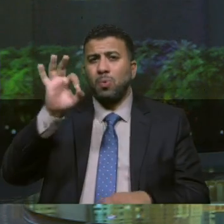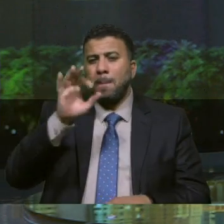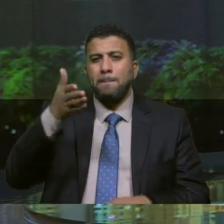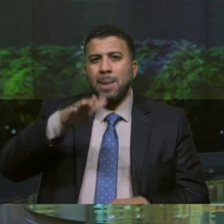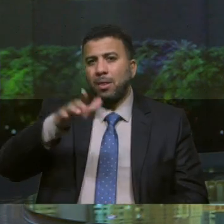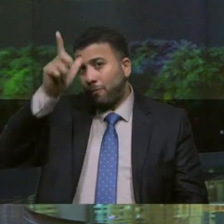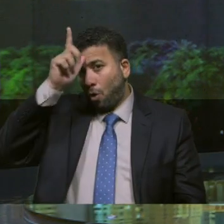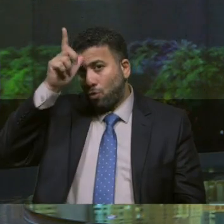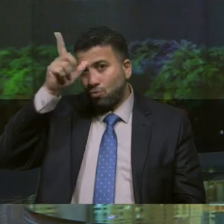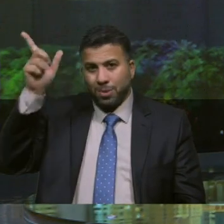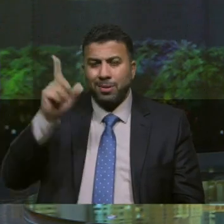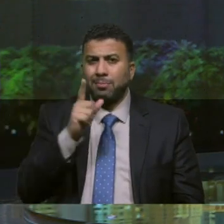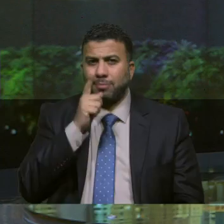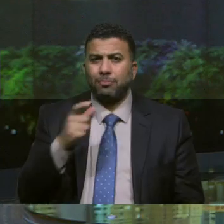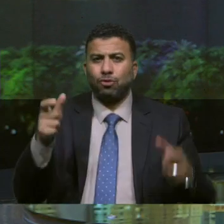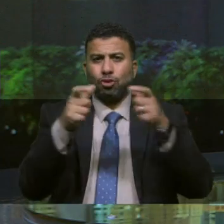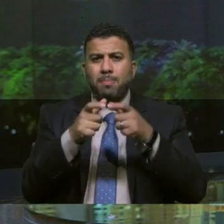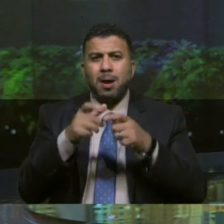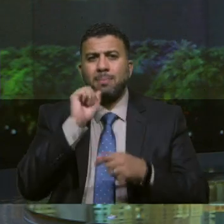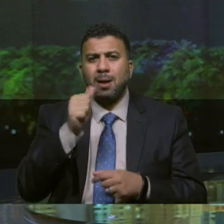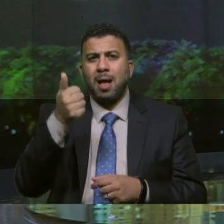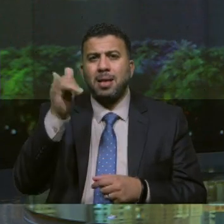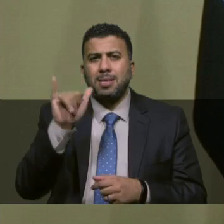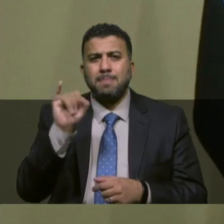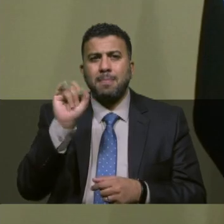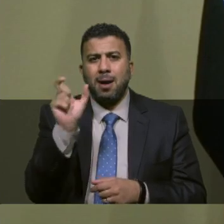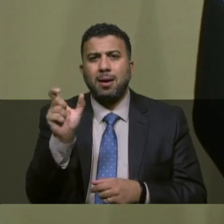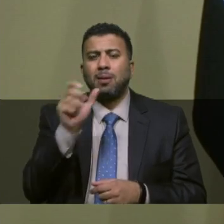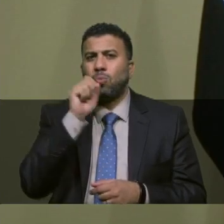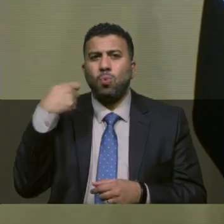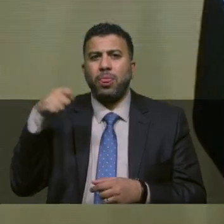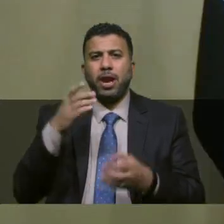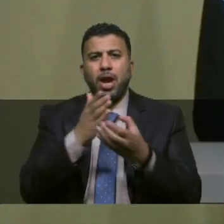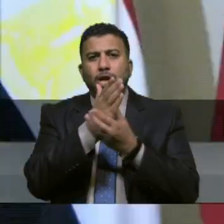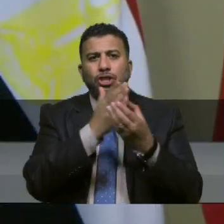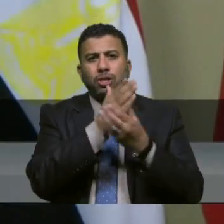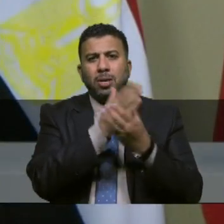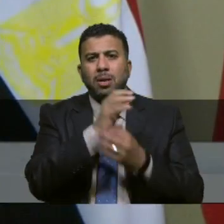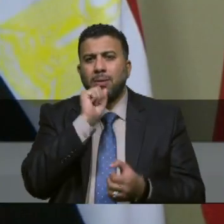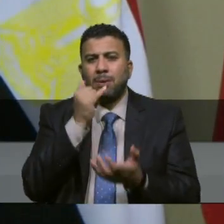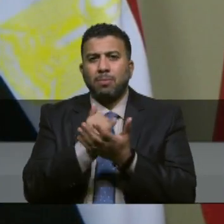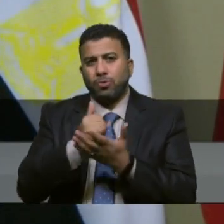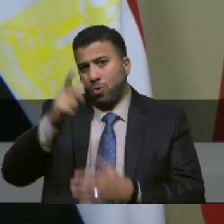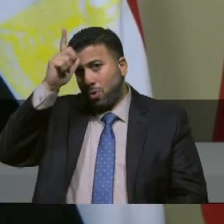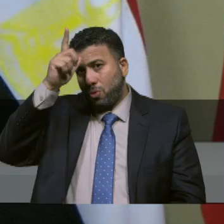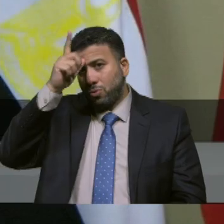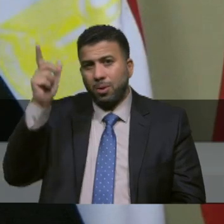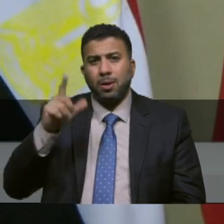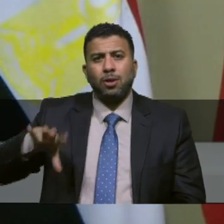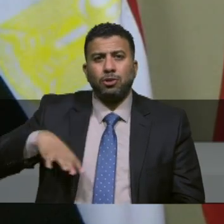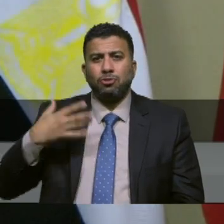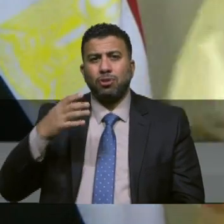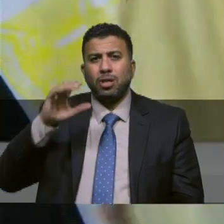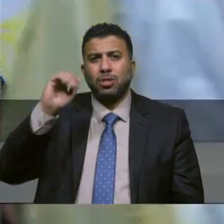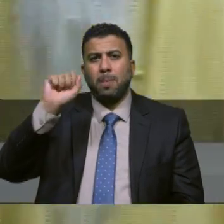بالمملكة الأردنية الهاشمية. وضم الاجتماع معالي أيمن الصفدي وزير الخارجية وشؤون المغتربين في الأردن،